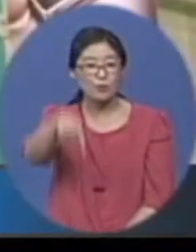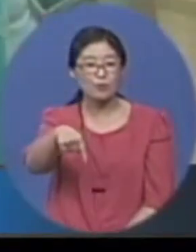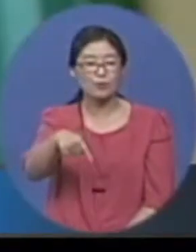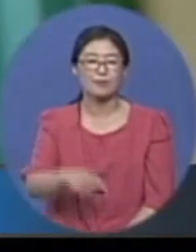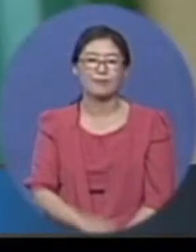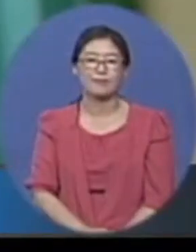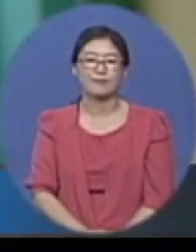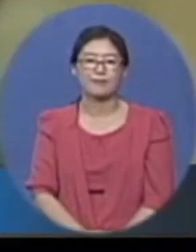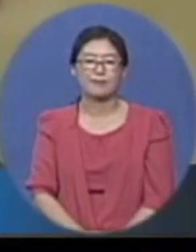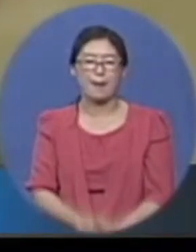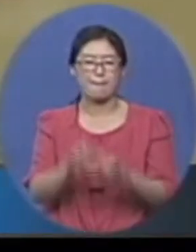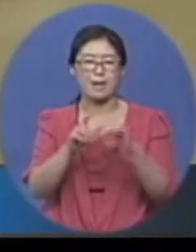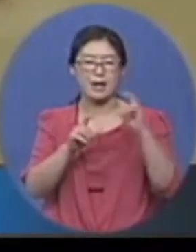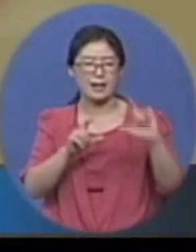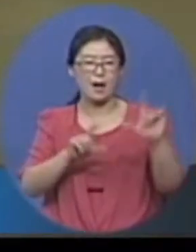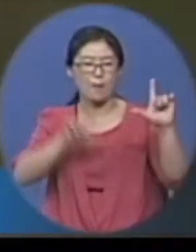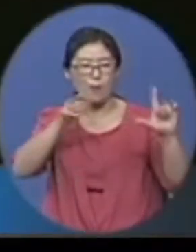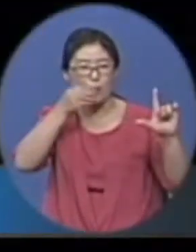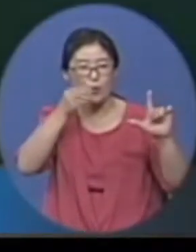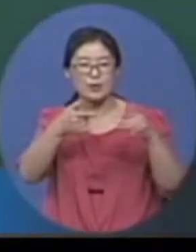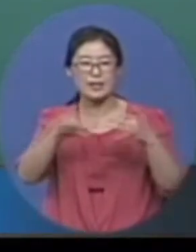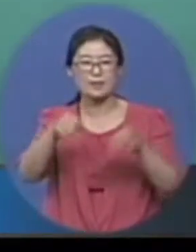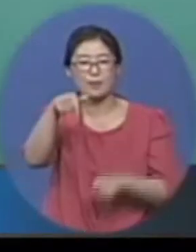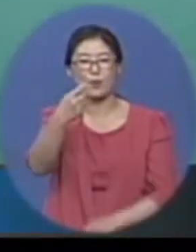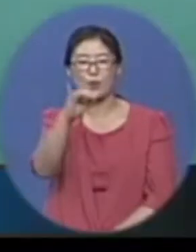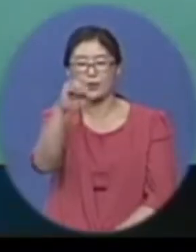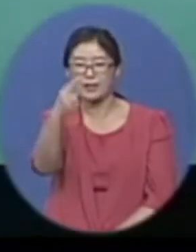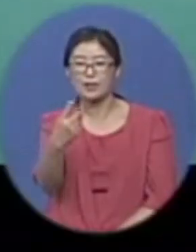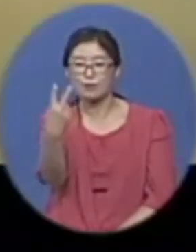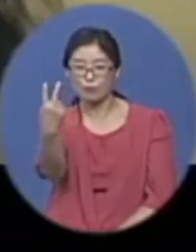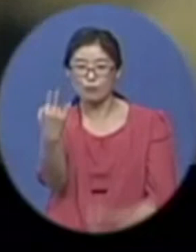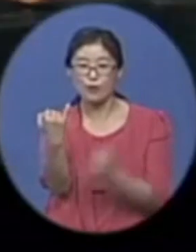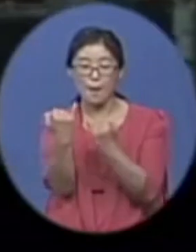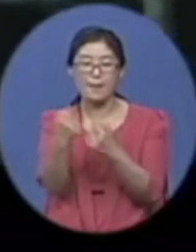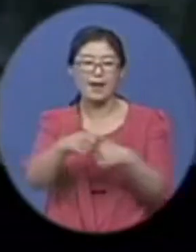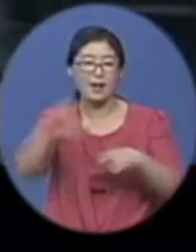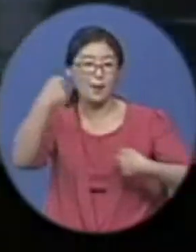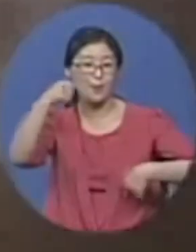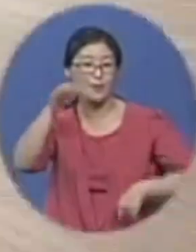강한 에너지의 김고은이 만나 폭발적인 시너지를 선보입니다.